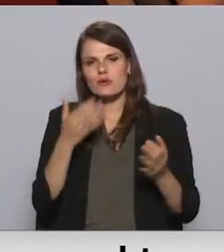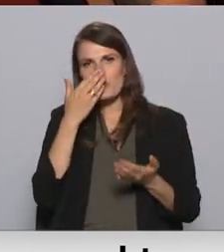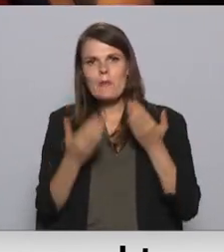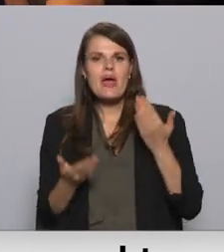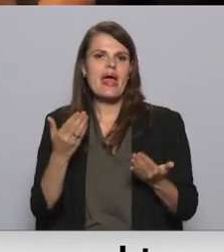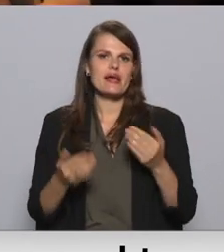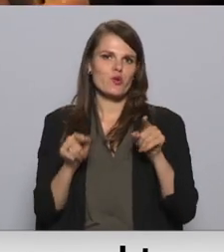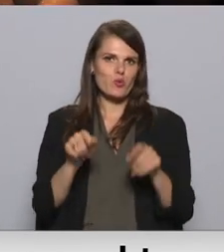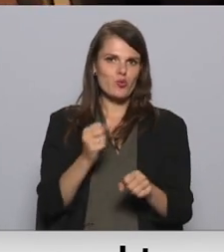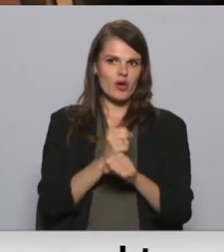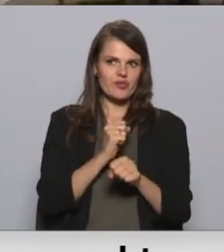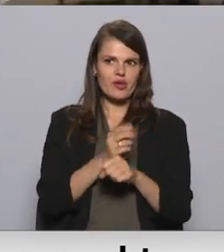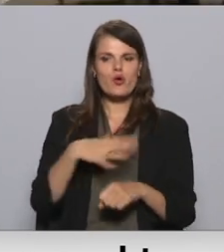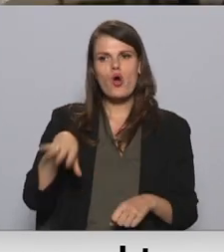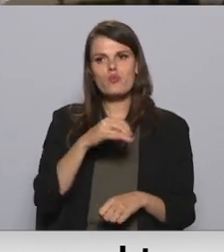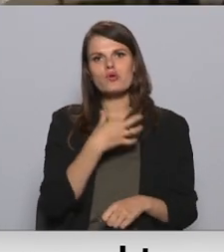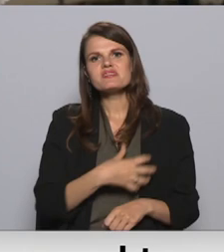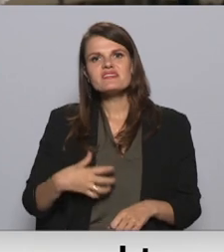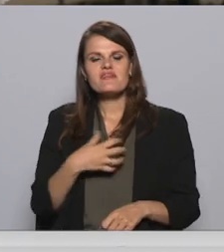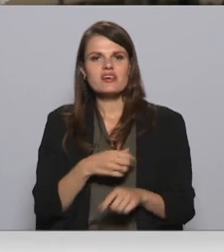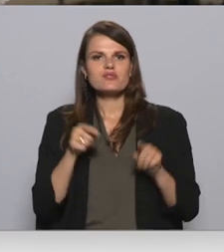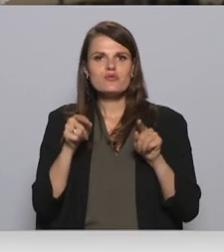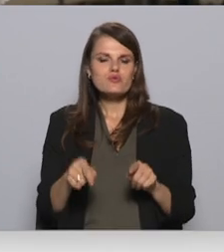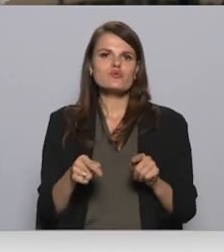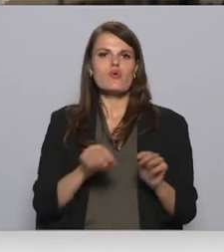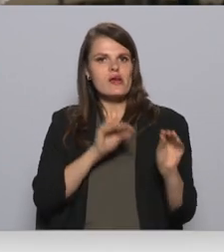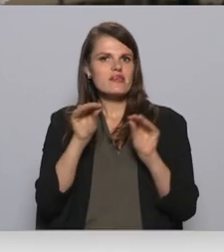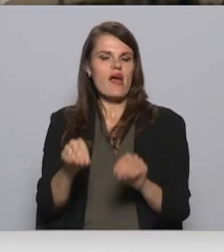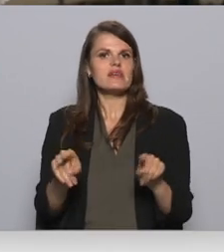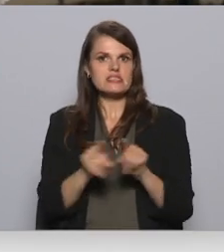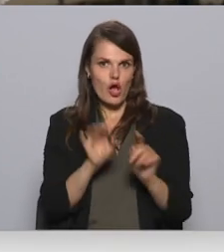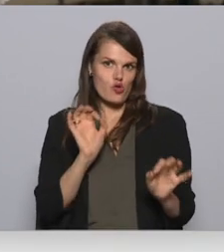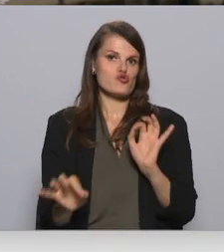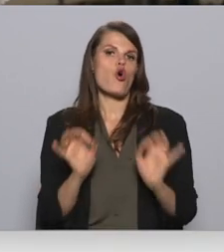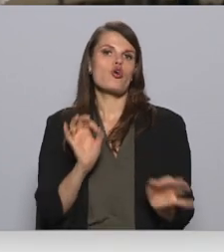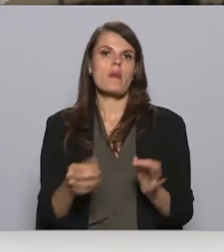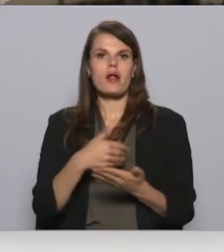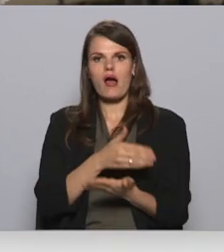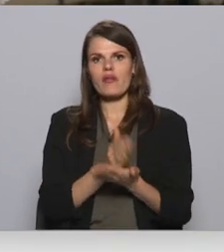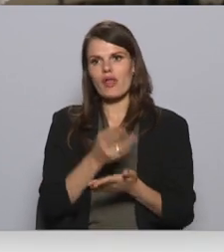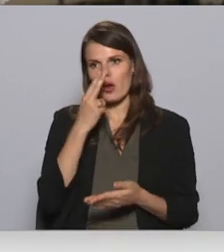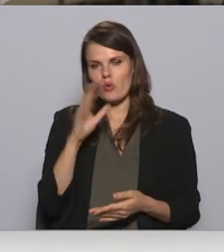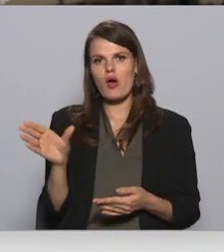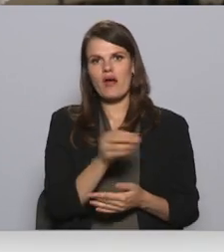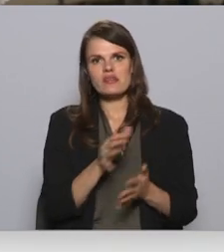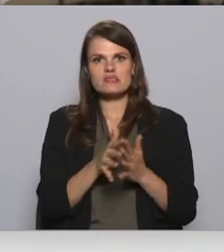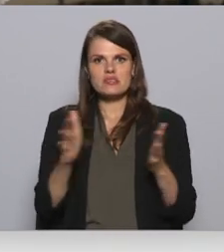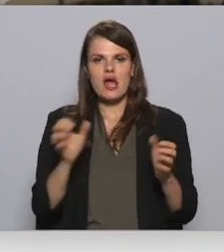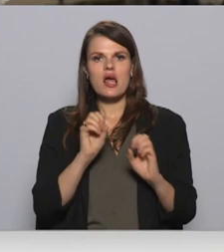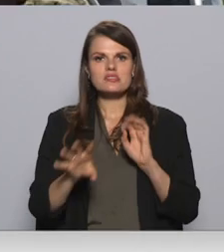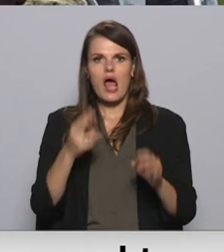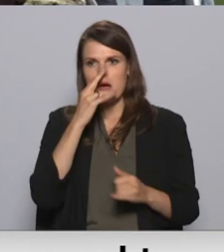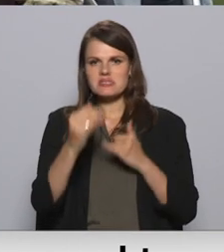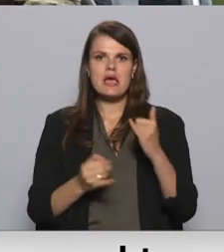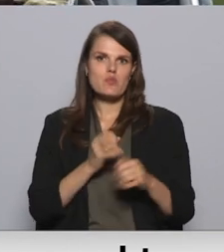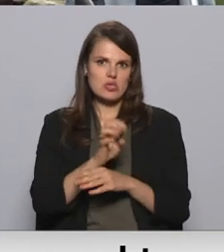un, teiksim, mums vajadzētu to jau stabilizēt, ieviest kā tādu normu, kā daļu no visas šīs lielās atkrituma apsaimniekošanas